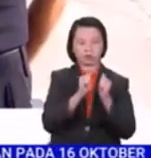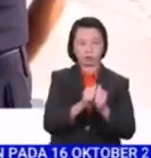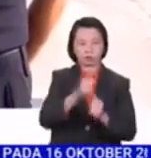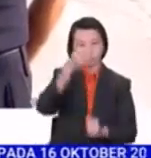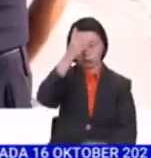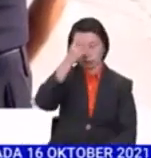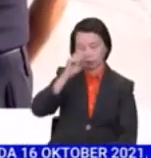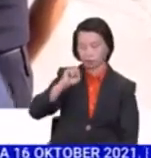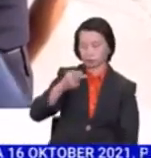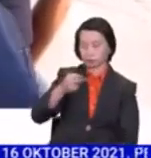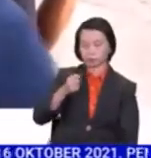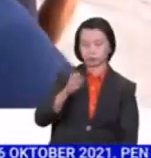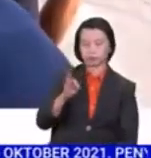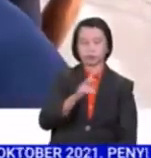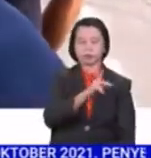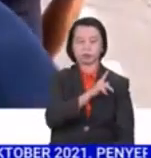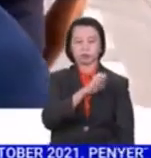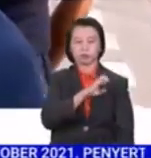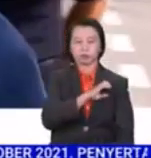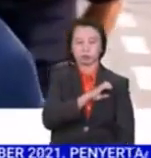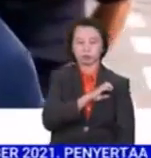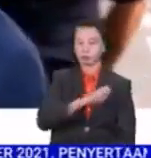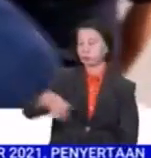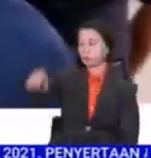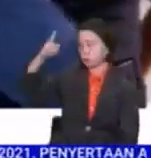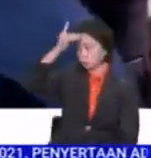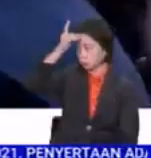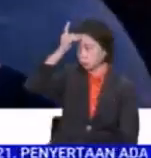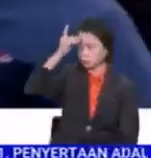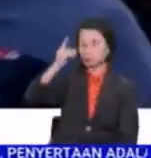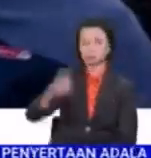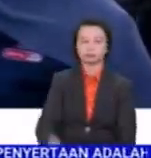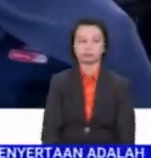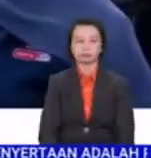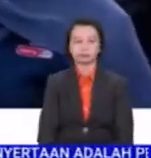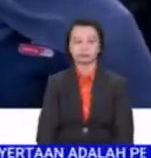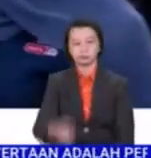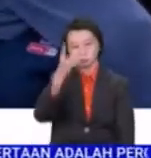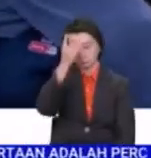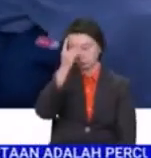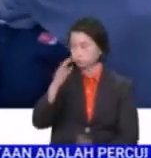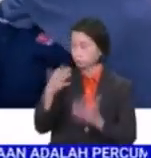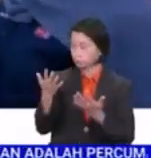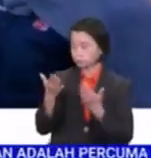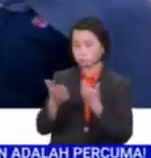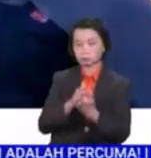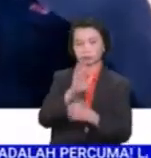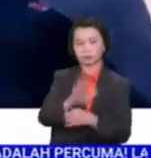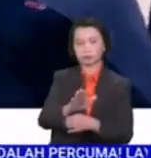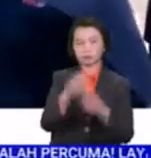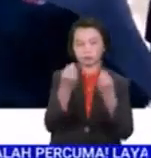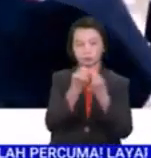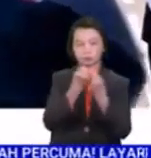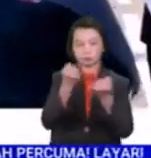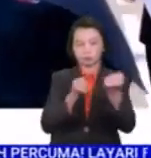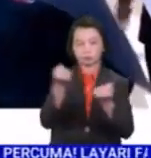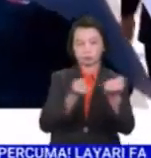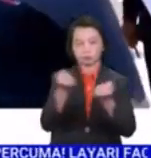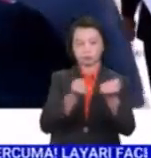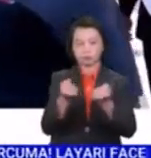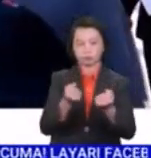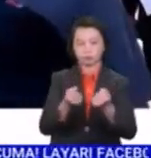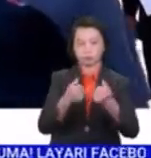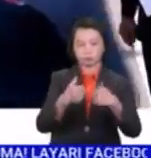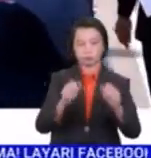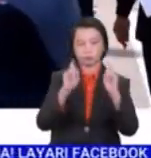samping ada to save Mama ketua polis lintas alam itu NATO bahwa sehingga petang ini jumlah kendaraan atau perantau yang